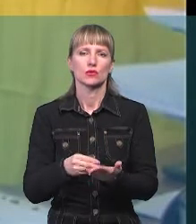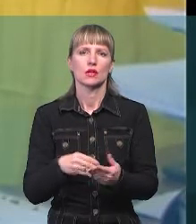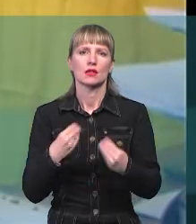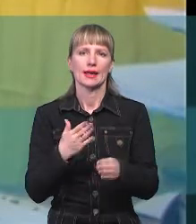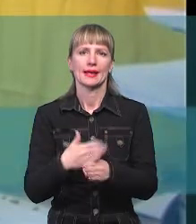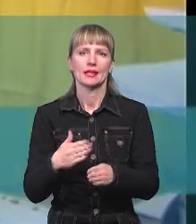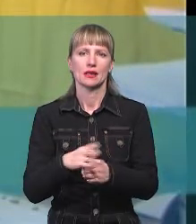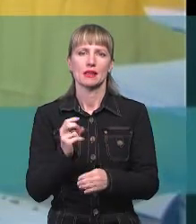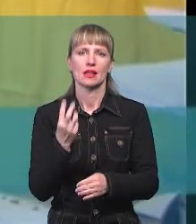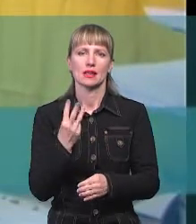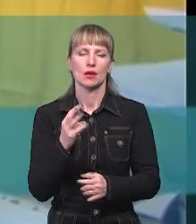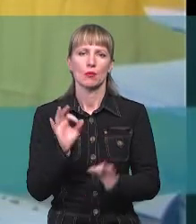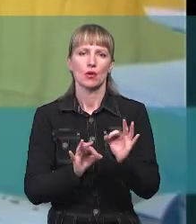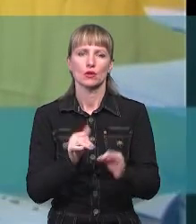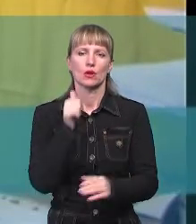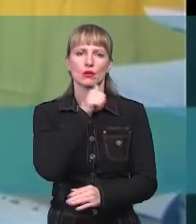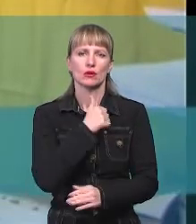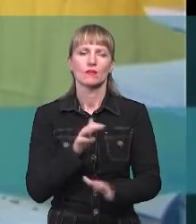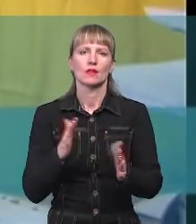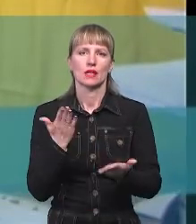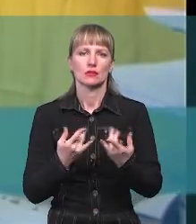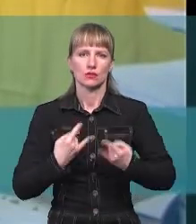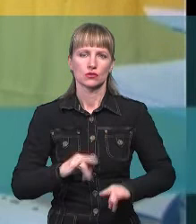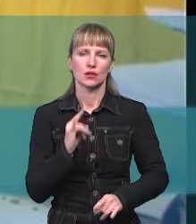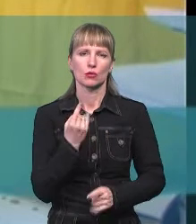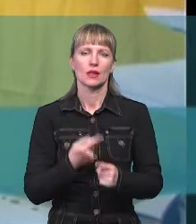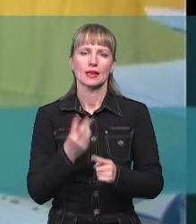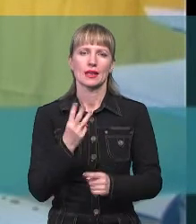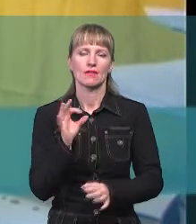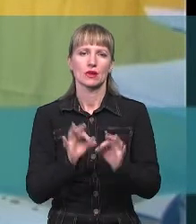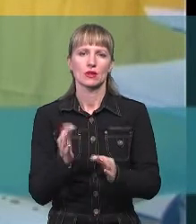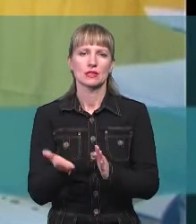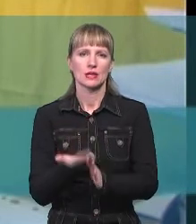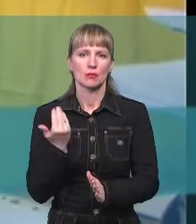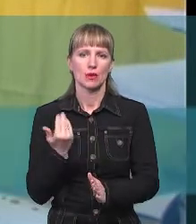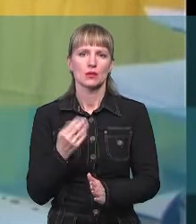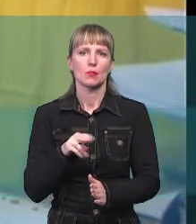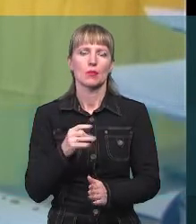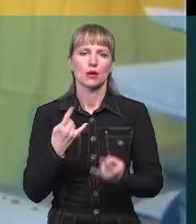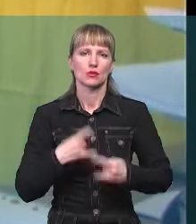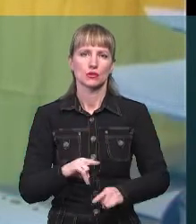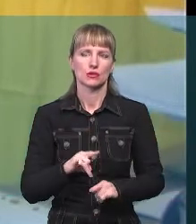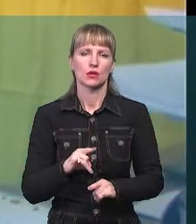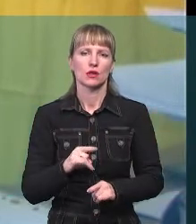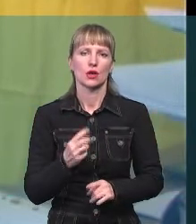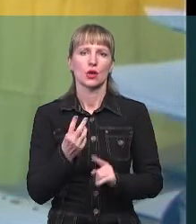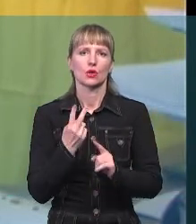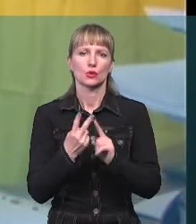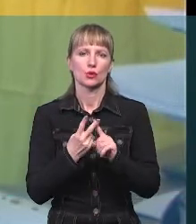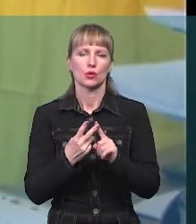Видається кредит на 3% річних. У випадку, якщо народжується дитина, ці 3% знімають. При народженні другої дитини програма